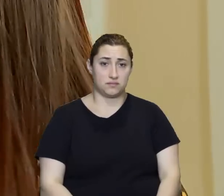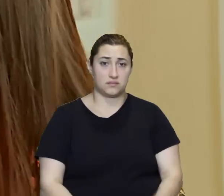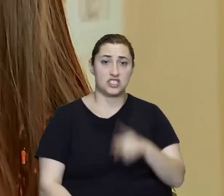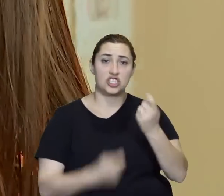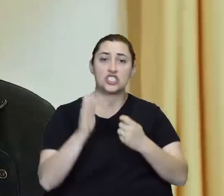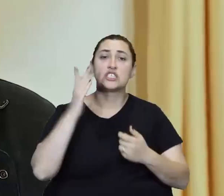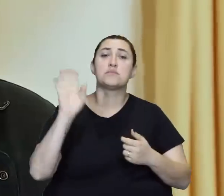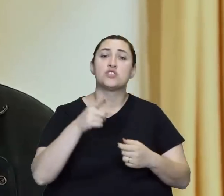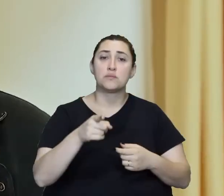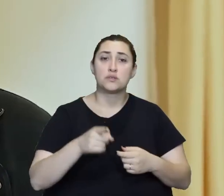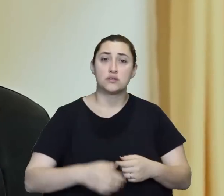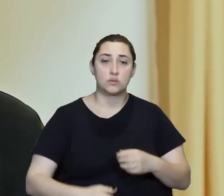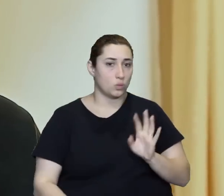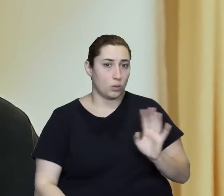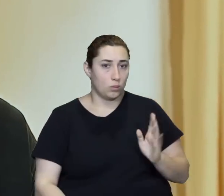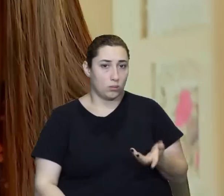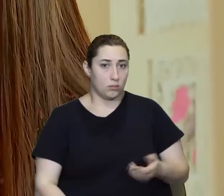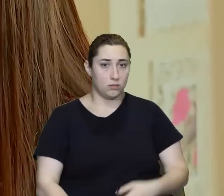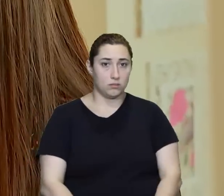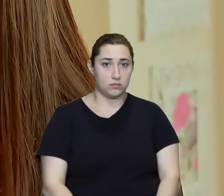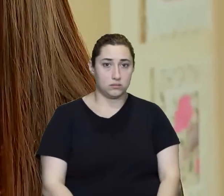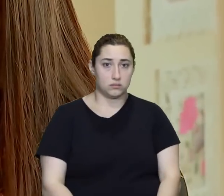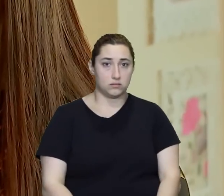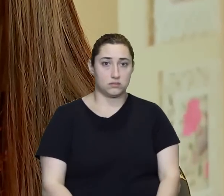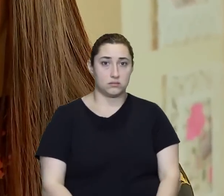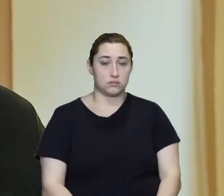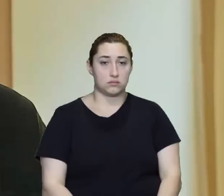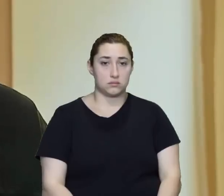Sen şirkete gitmeyecek miydin? Hayır.